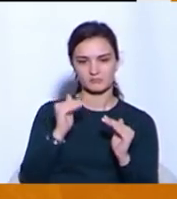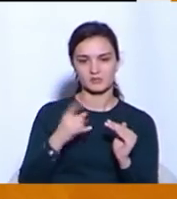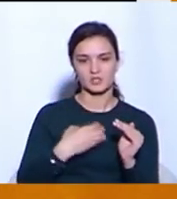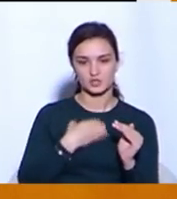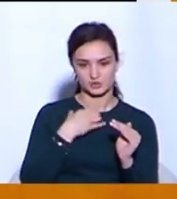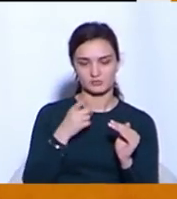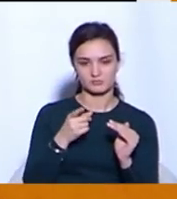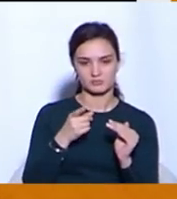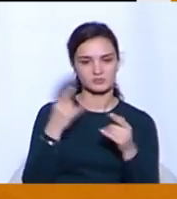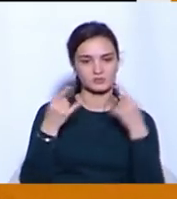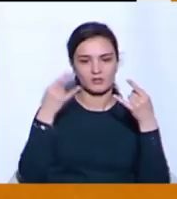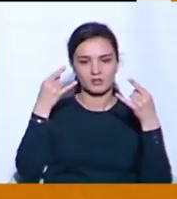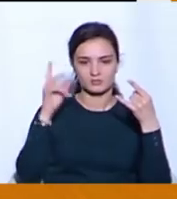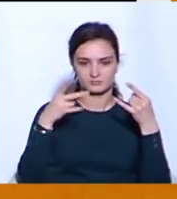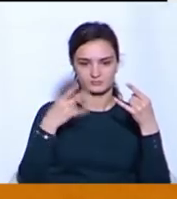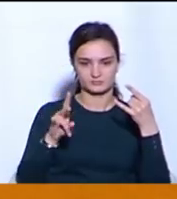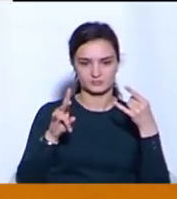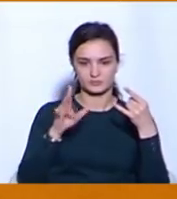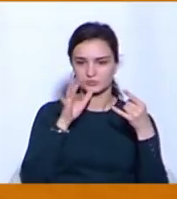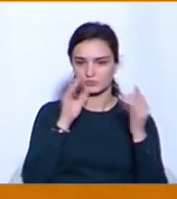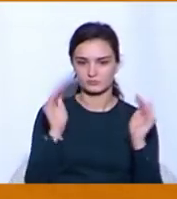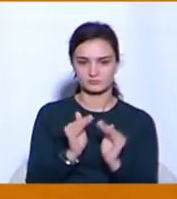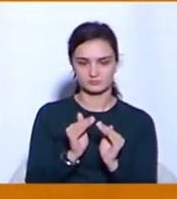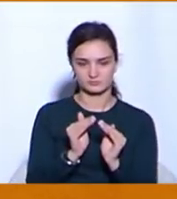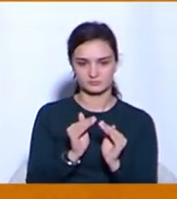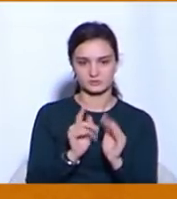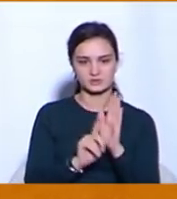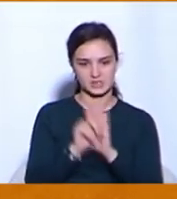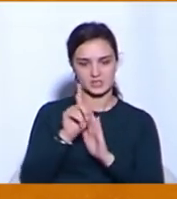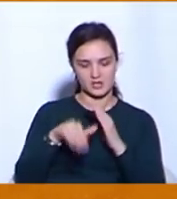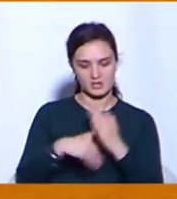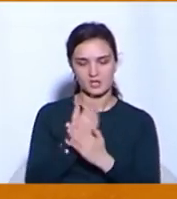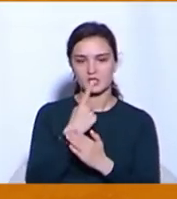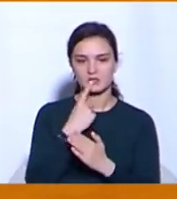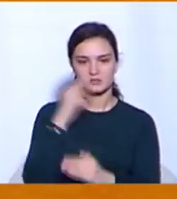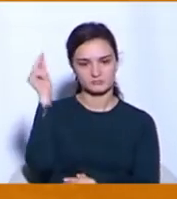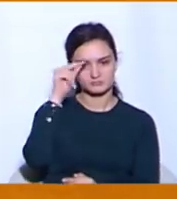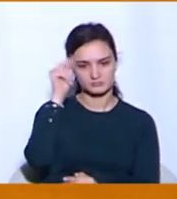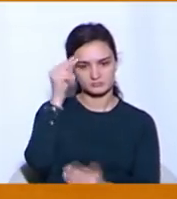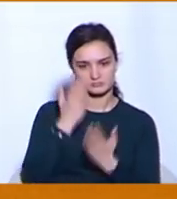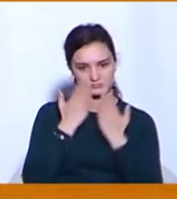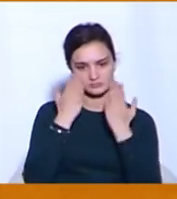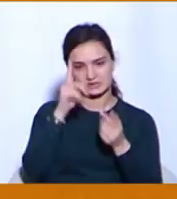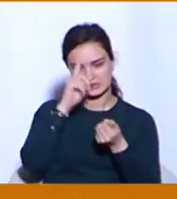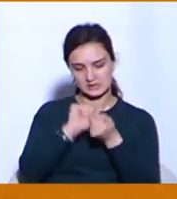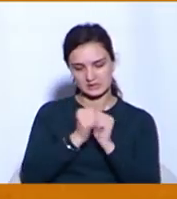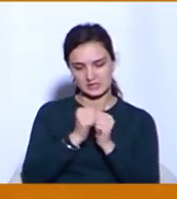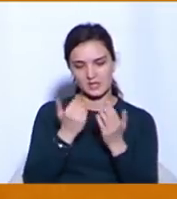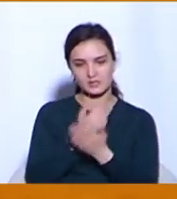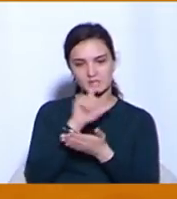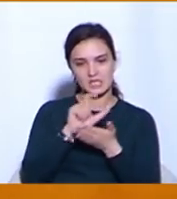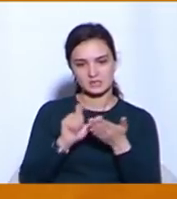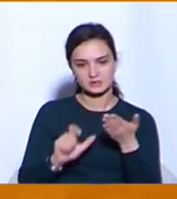გაშინებთ, ნაკლები დრო გაატარეთ ეკრანთან, დაიწყეთ ახალი ენის შესწავლა, დაიზეპირეთ ახალი